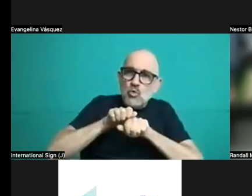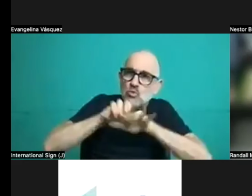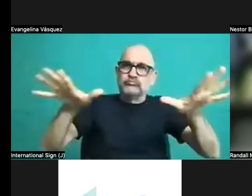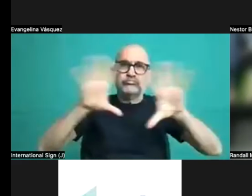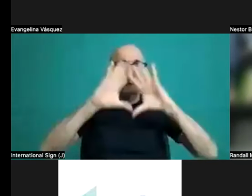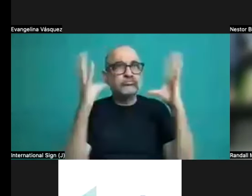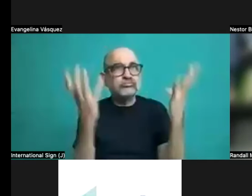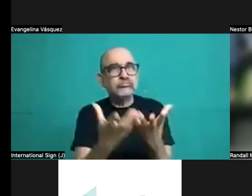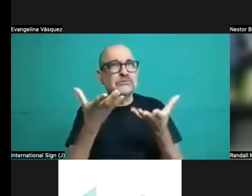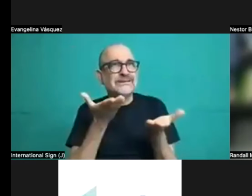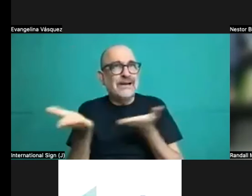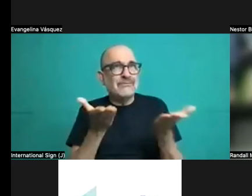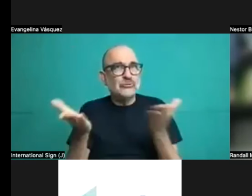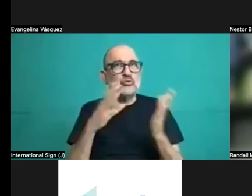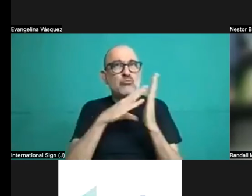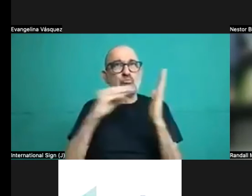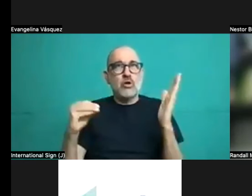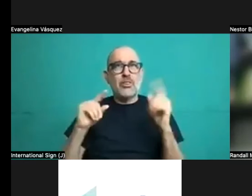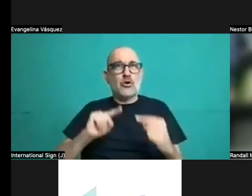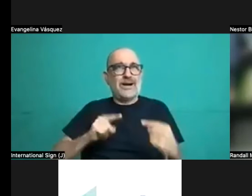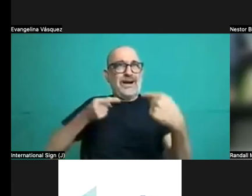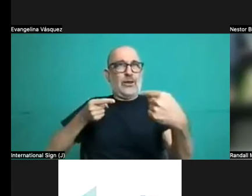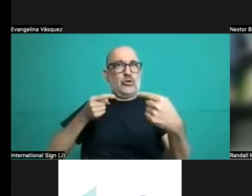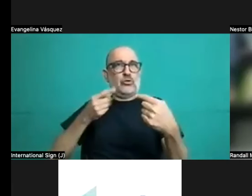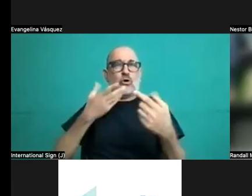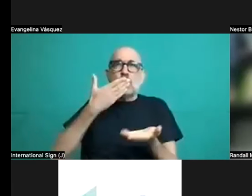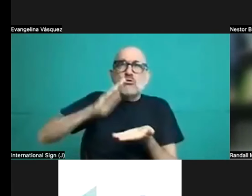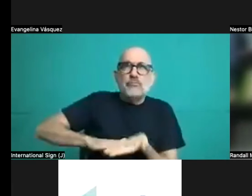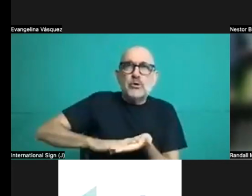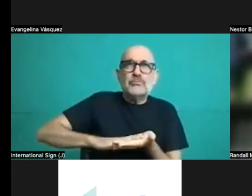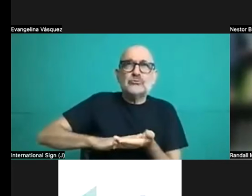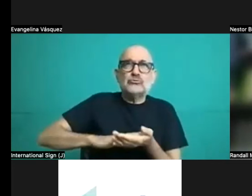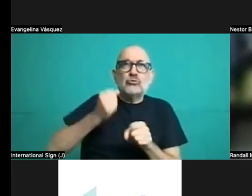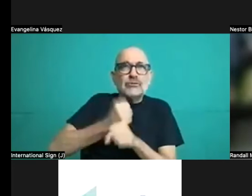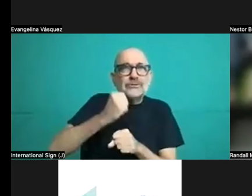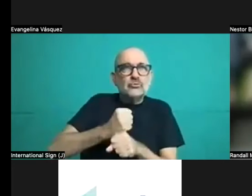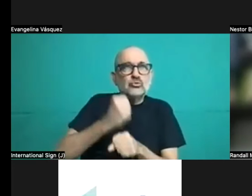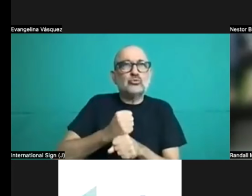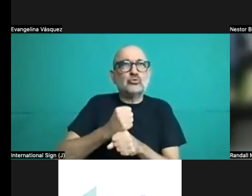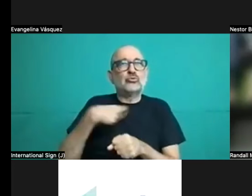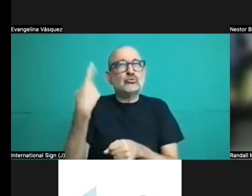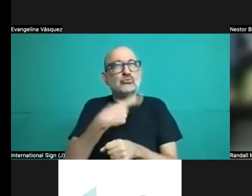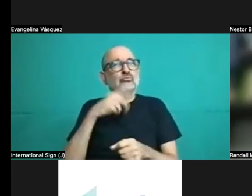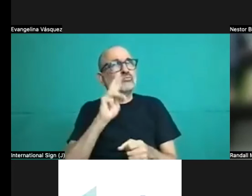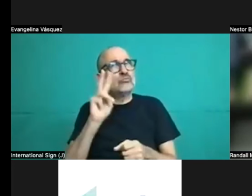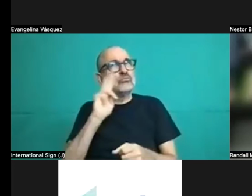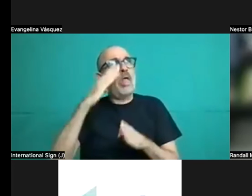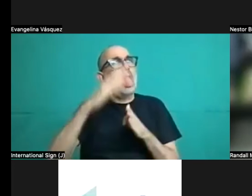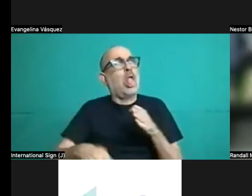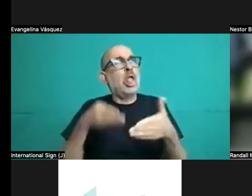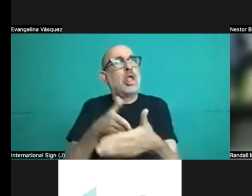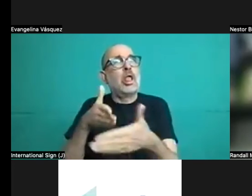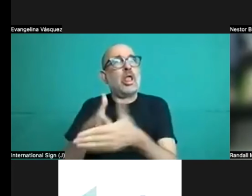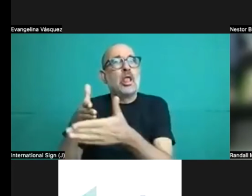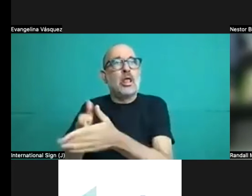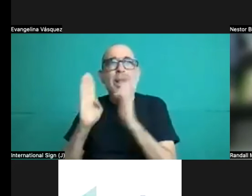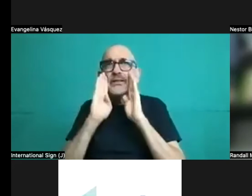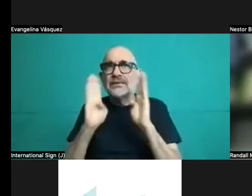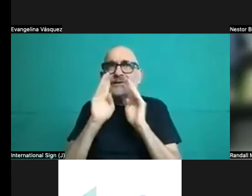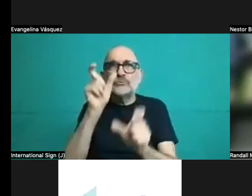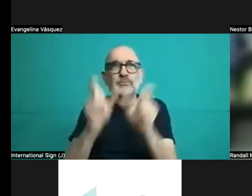temps, surtout pour la prise en charge des patients. Dans certains cas, on a vu que